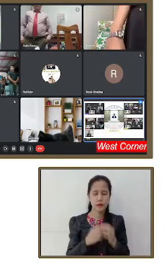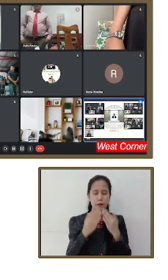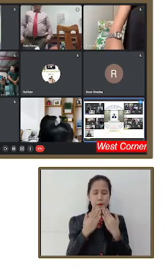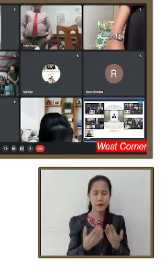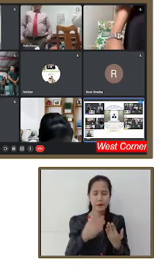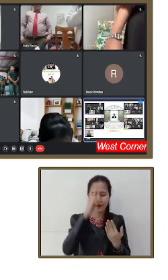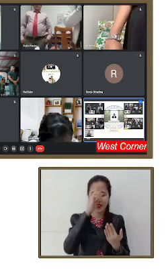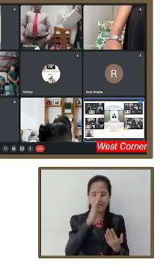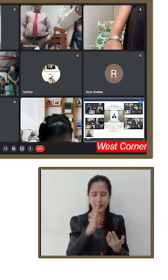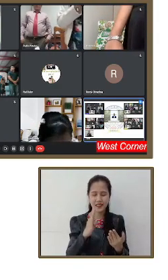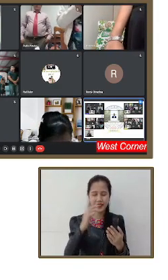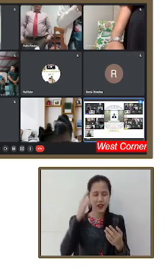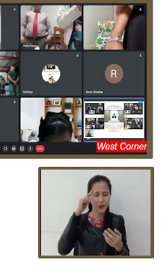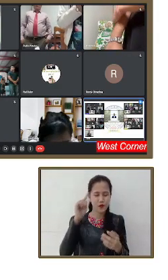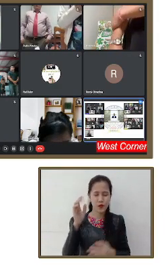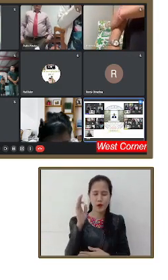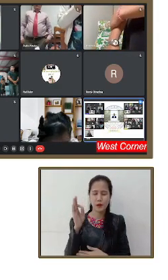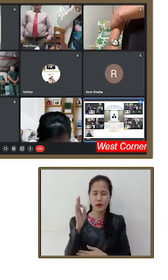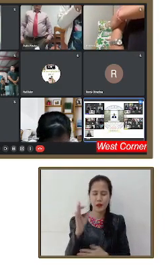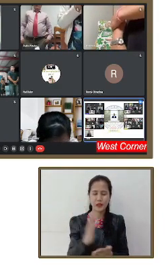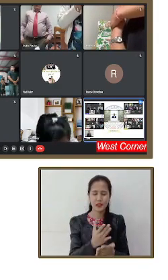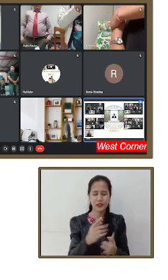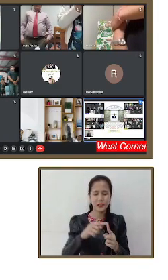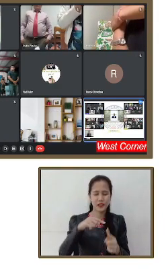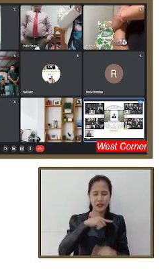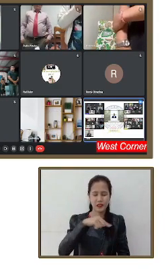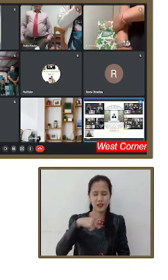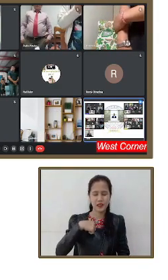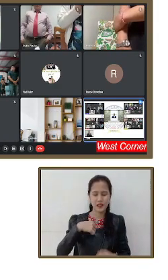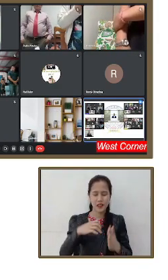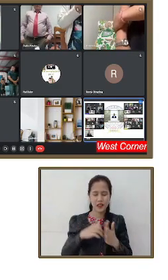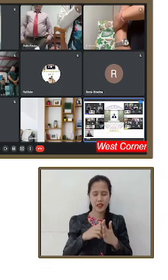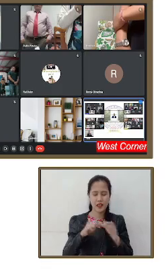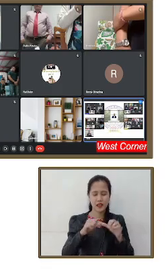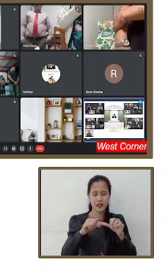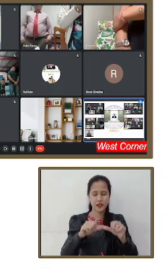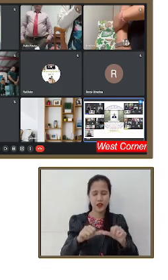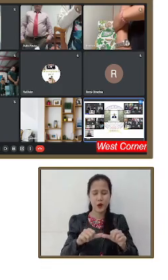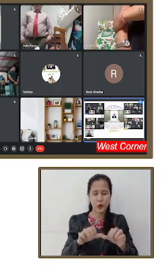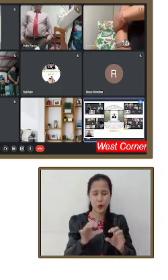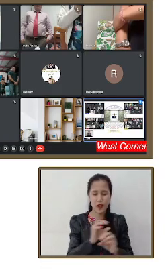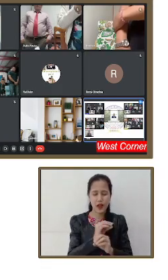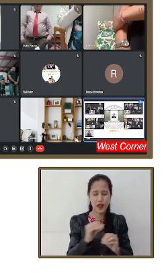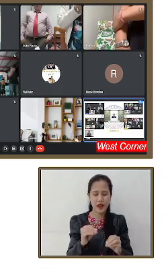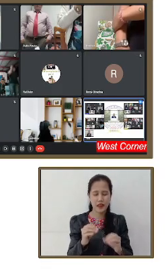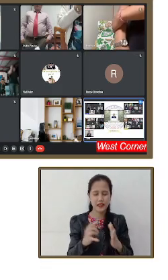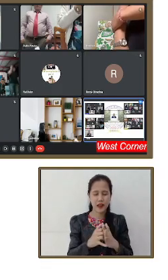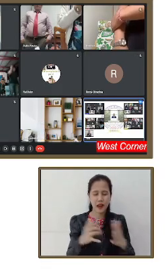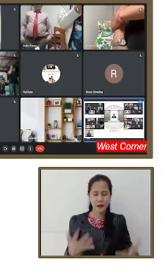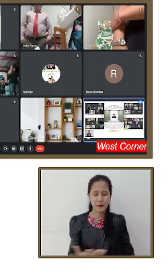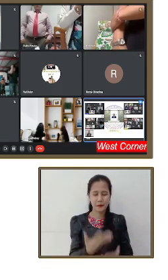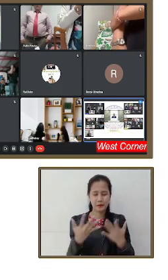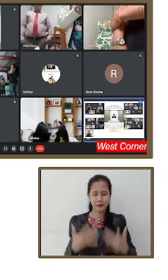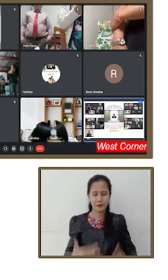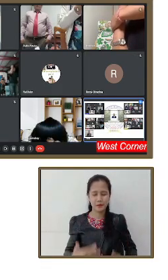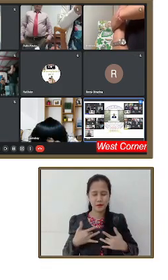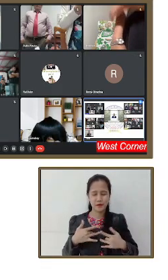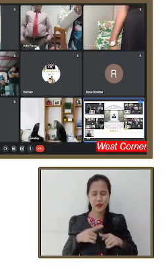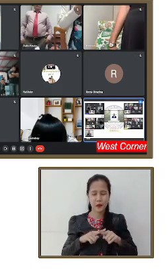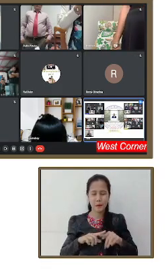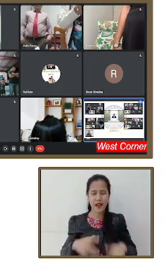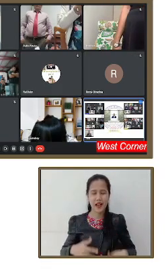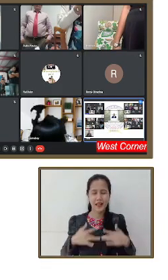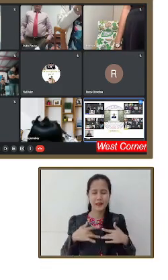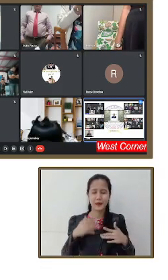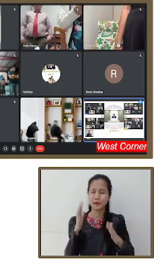sa inyo pong mensahe na ipinaabot sa amin ngayong gabi. Tunay nga po Panginoon, wala nang pinakamasayang buhay, kundi yung buhay na kung saan ay naglilingkod